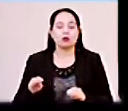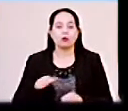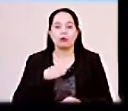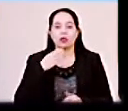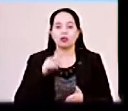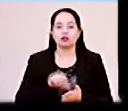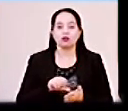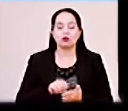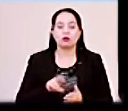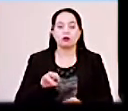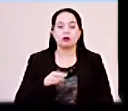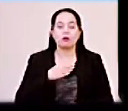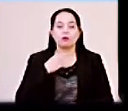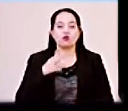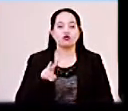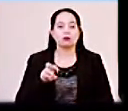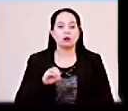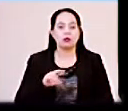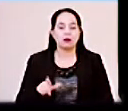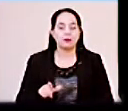многочлена на множители.